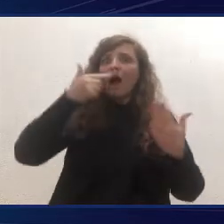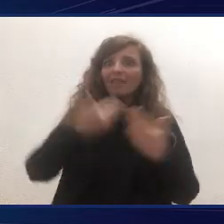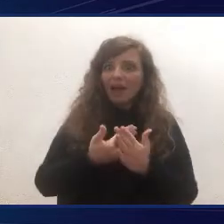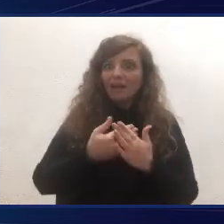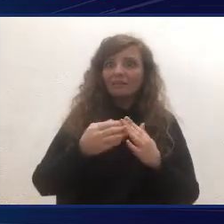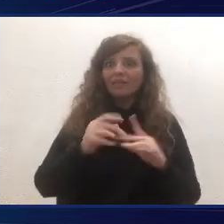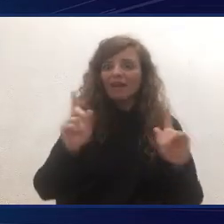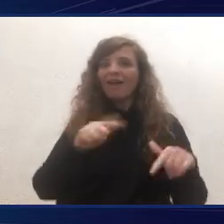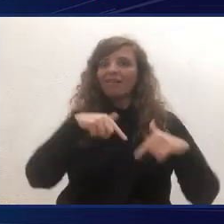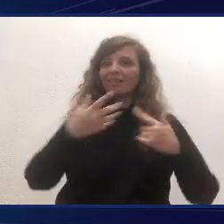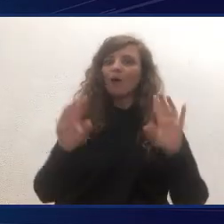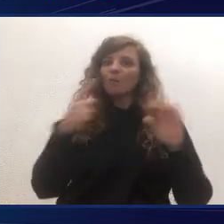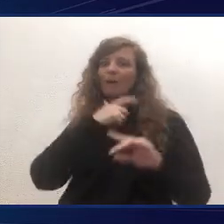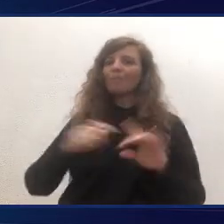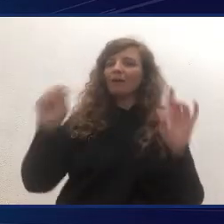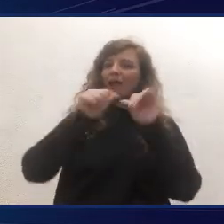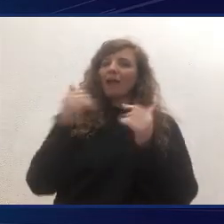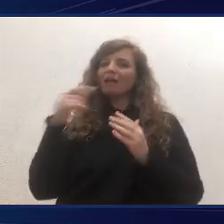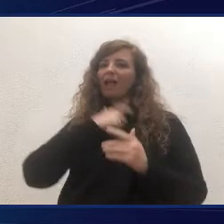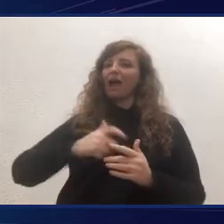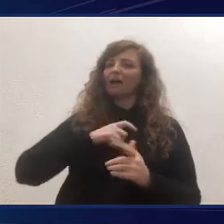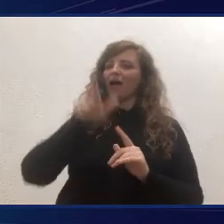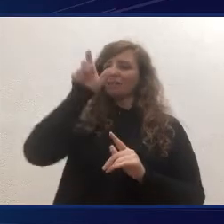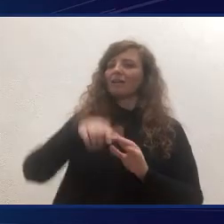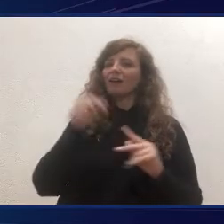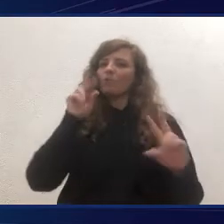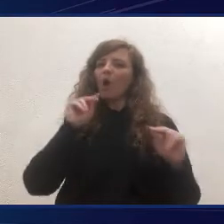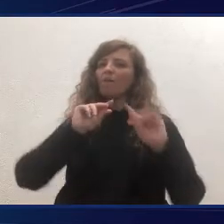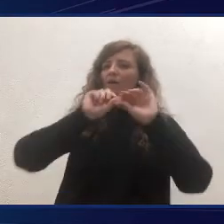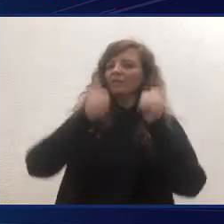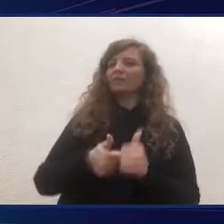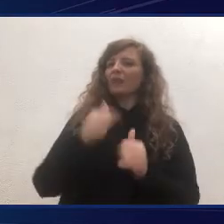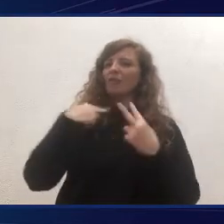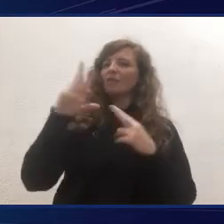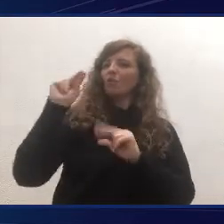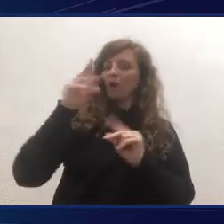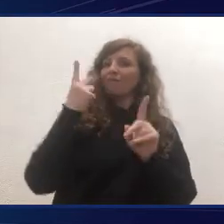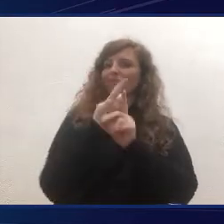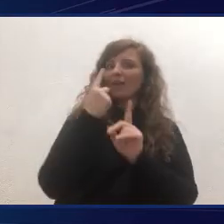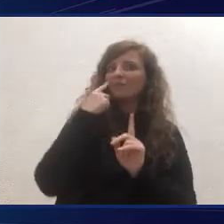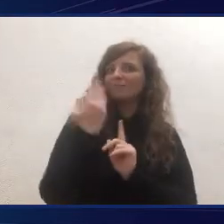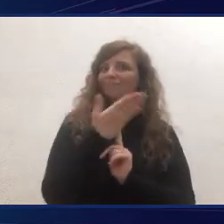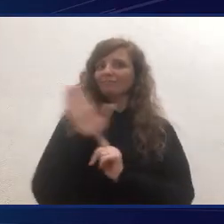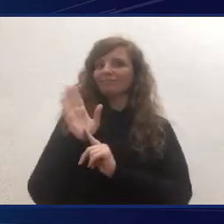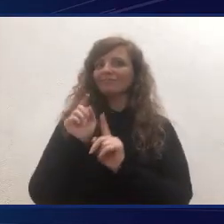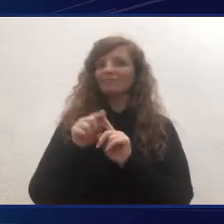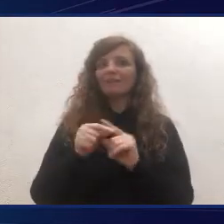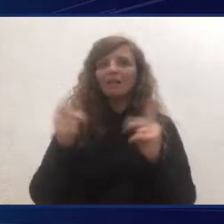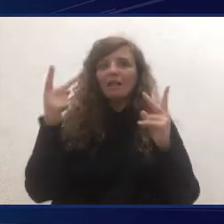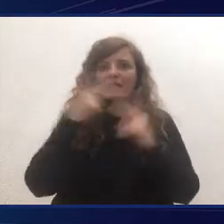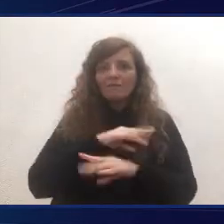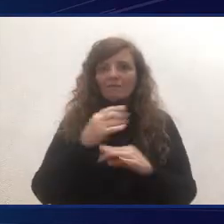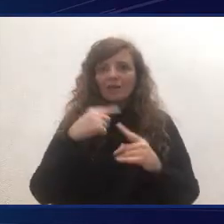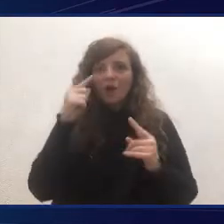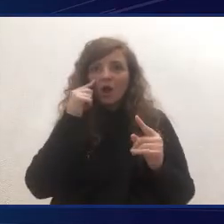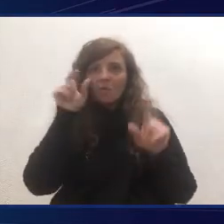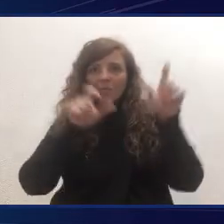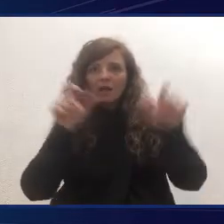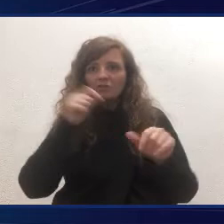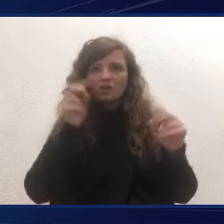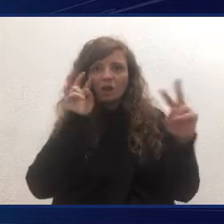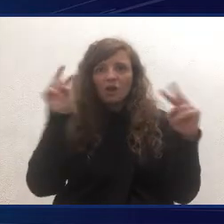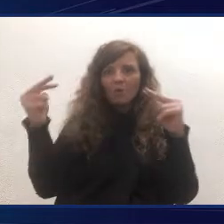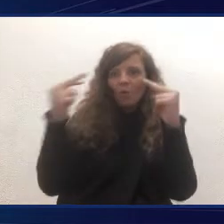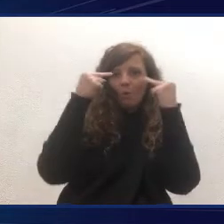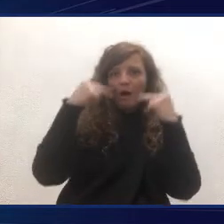degli abiti adatti, che esprimano la sua nuova personalità e il suo nuovo modo di vivere? Non sapete che